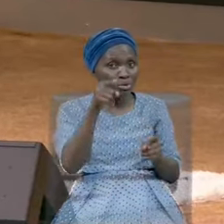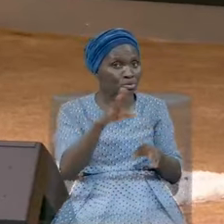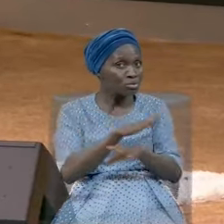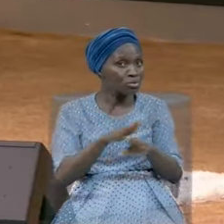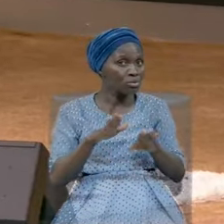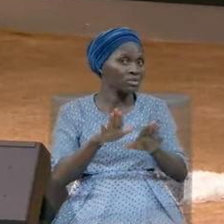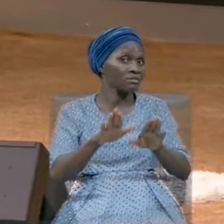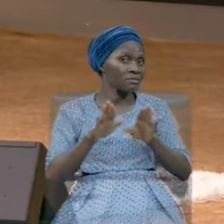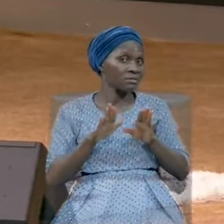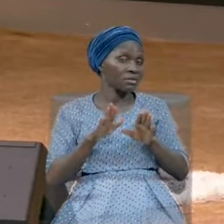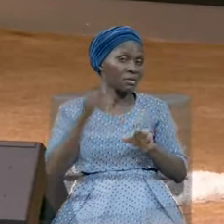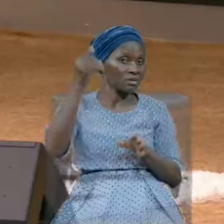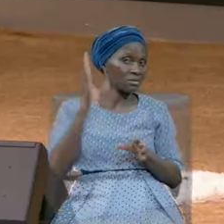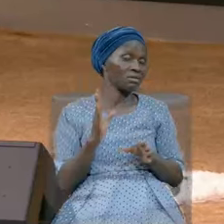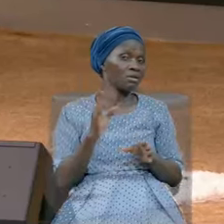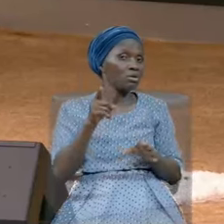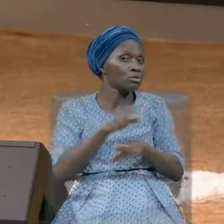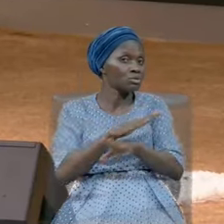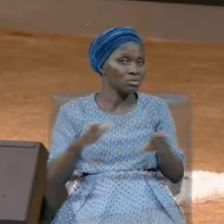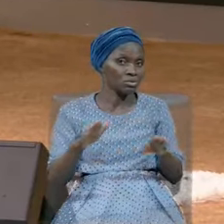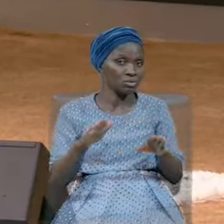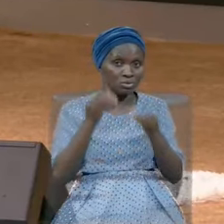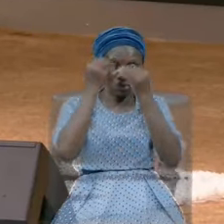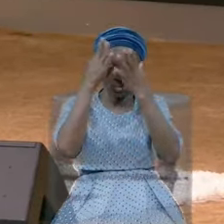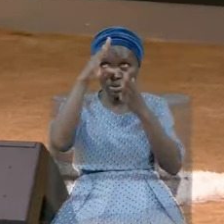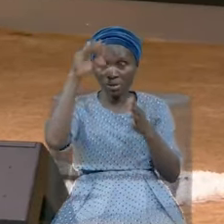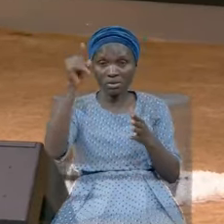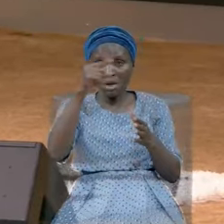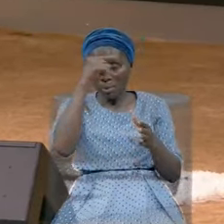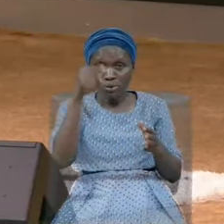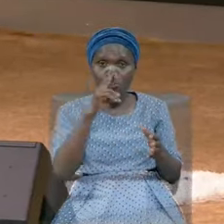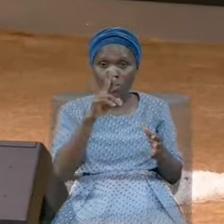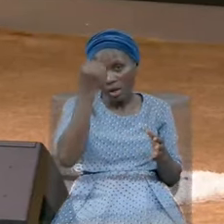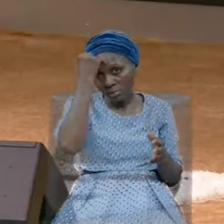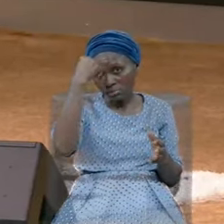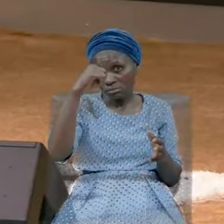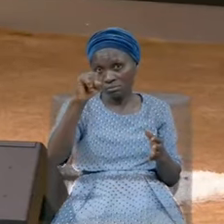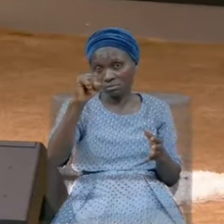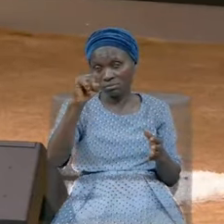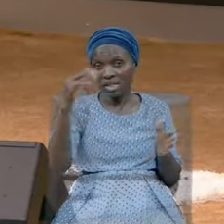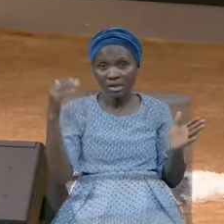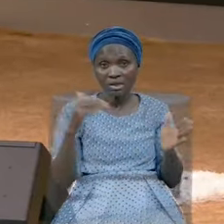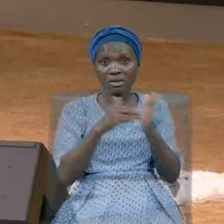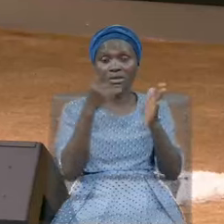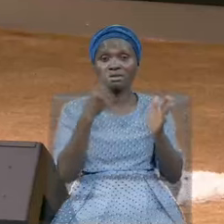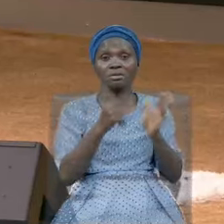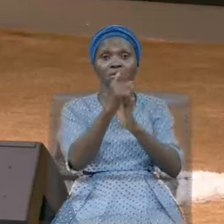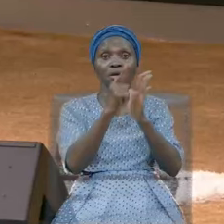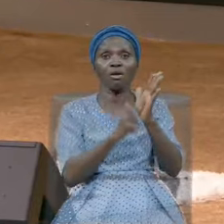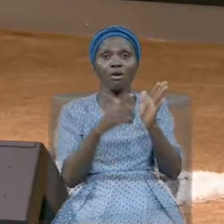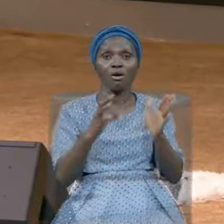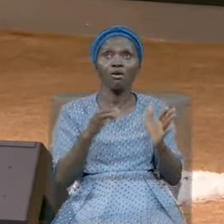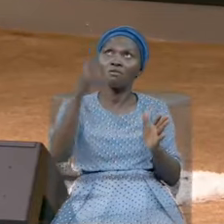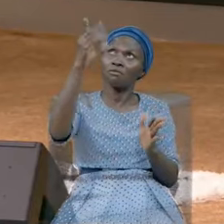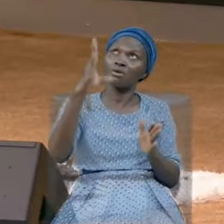tu désobéis, tu te rebelles contre le Seigneur, le créateur du ciel et de la